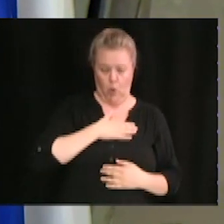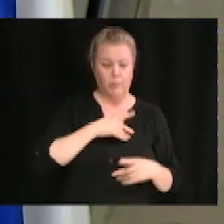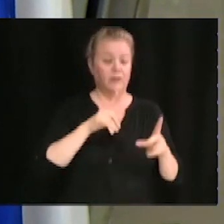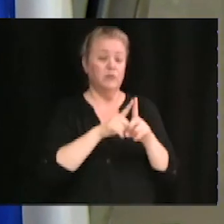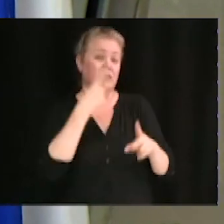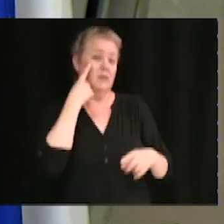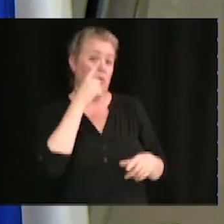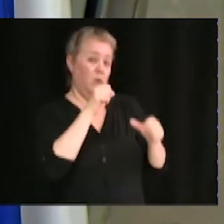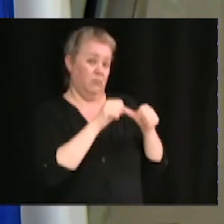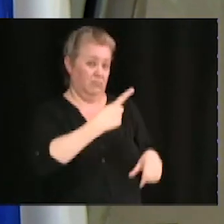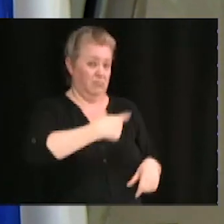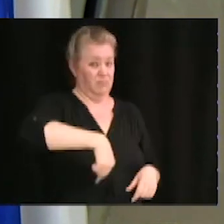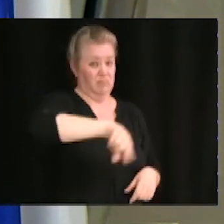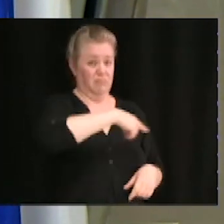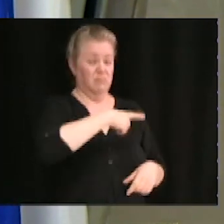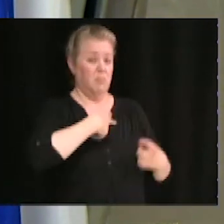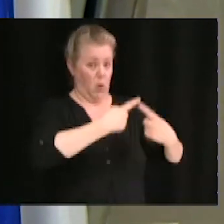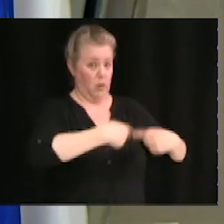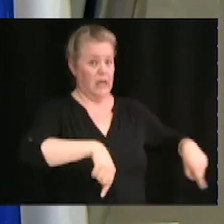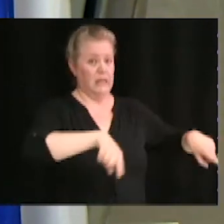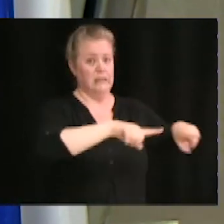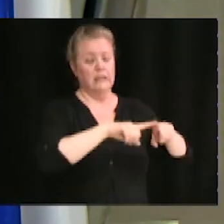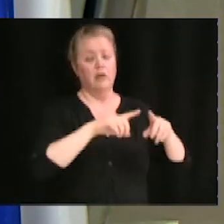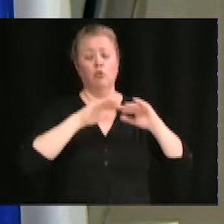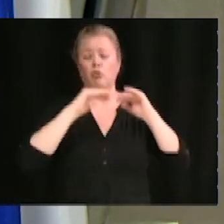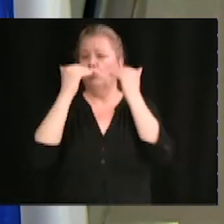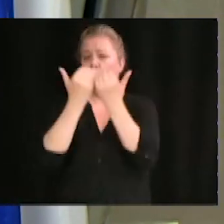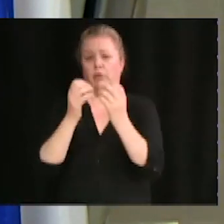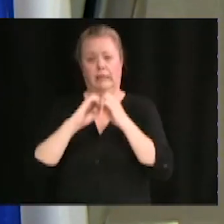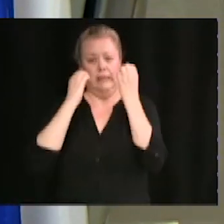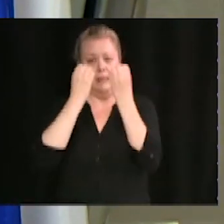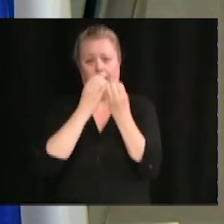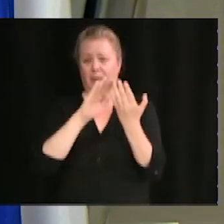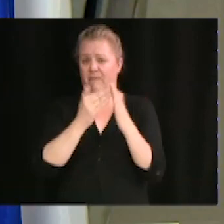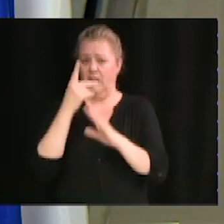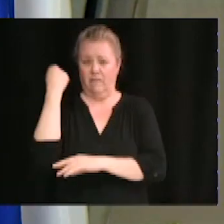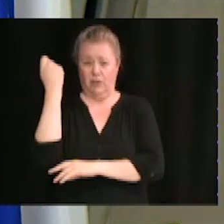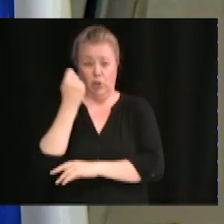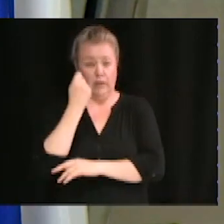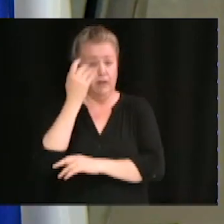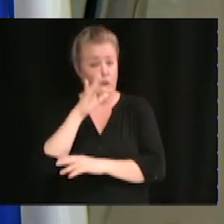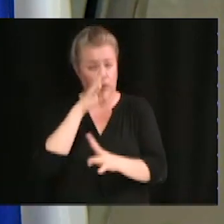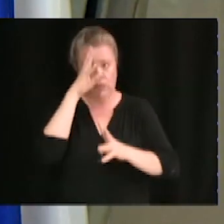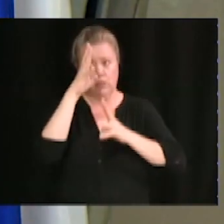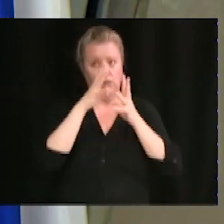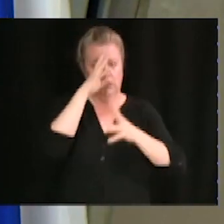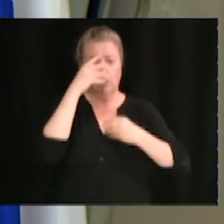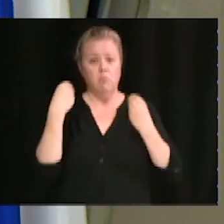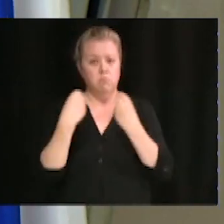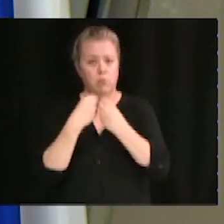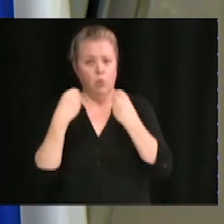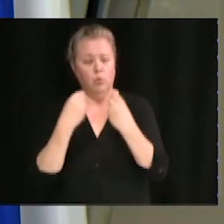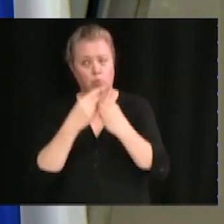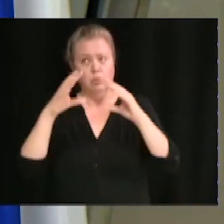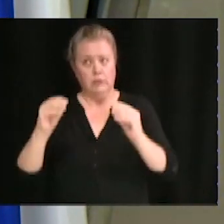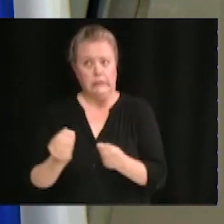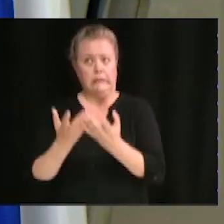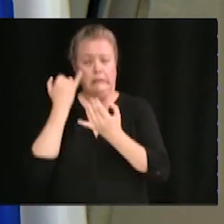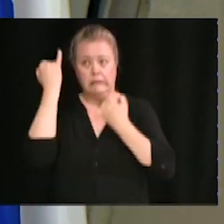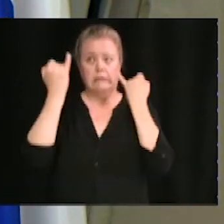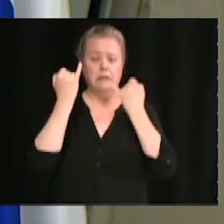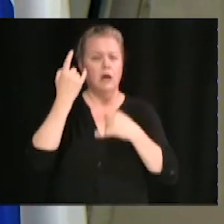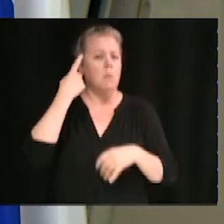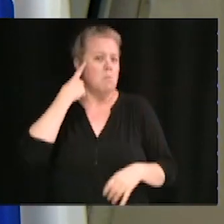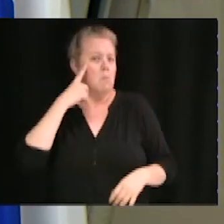Victoriaville qui a fait preuve d'imagination et de créativité pour en venir à ce que la circulation, ça ne passe quand même pas si mal